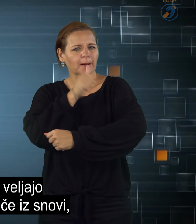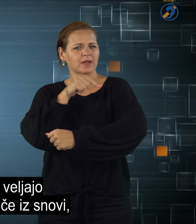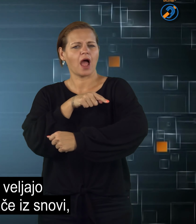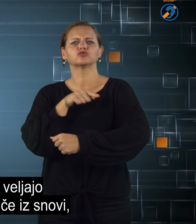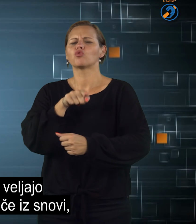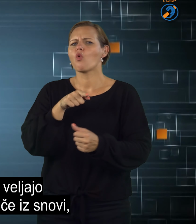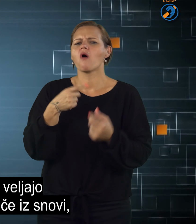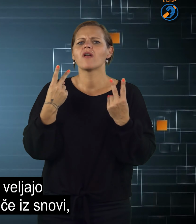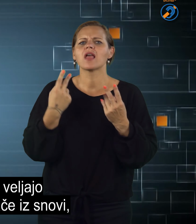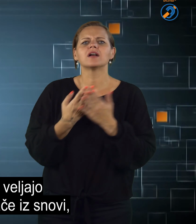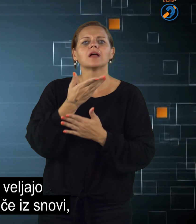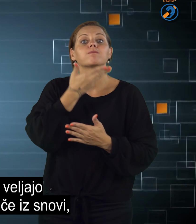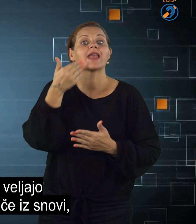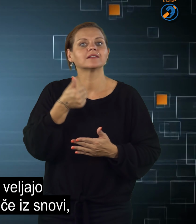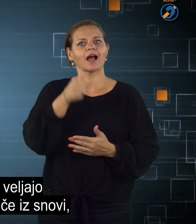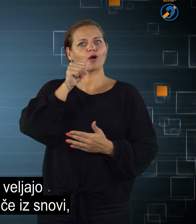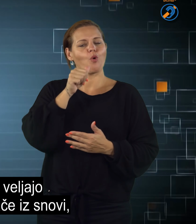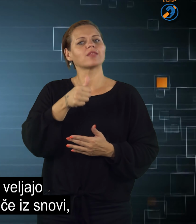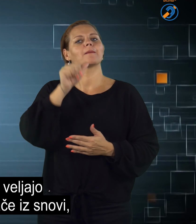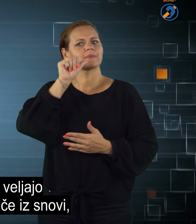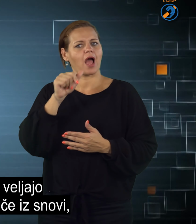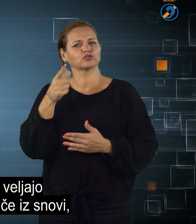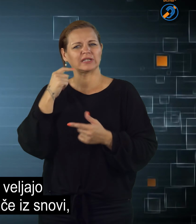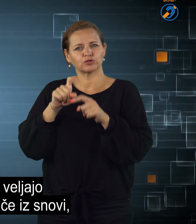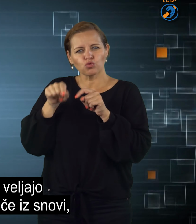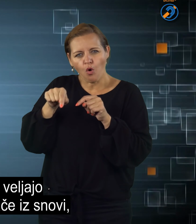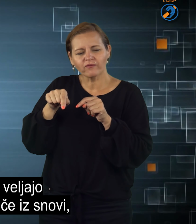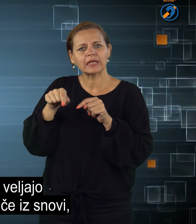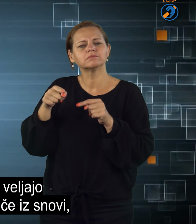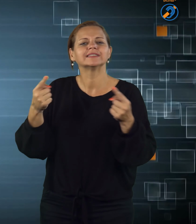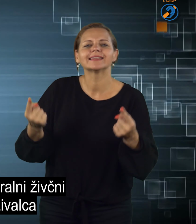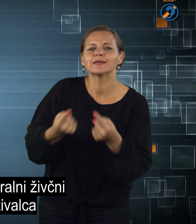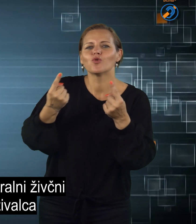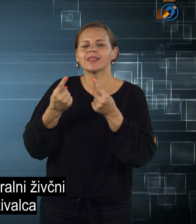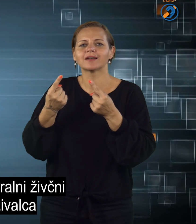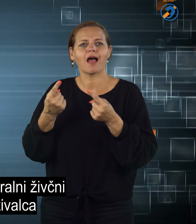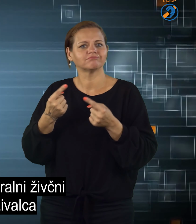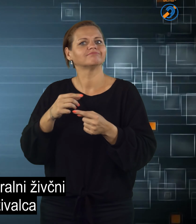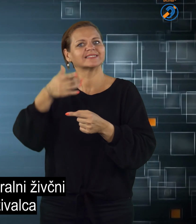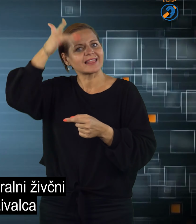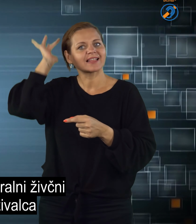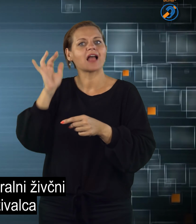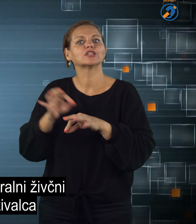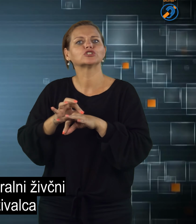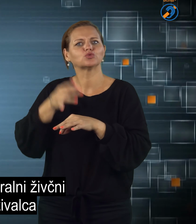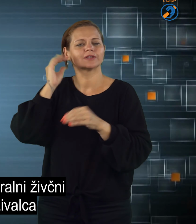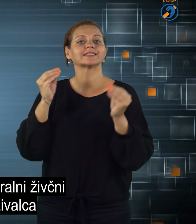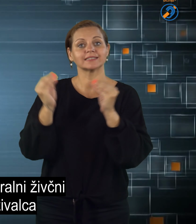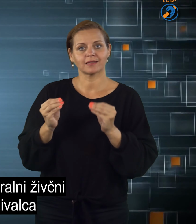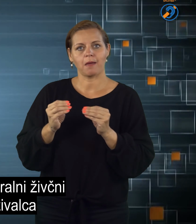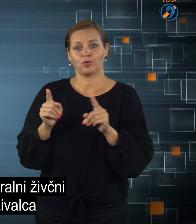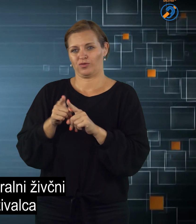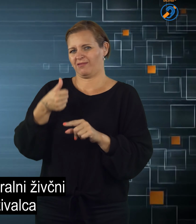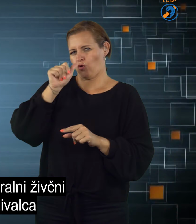Za energijske veljajo brezalkoholne pijače iz snovi, ki stimulirajo centralni živčni sistem ter uživalca